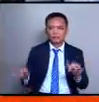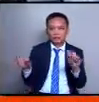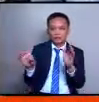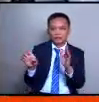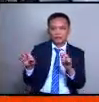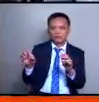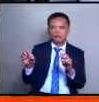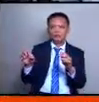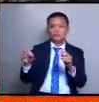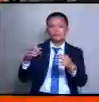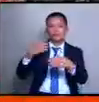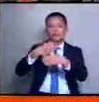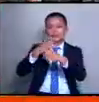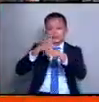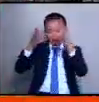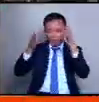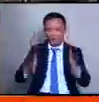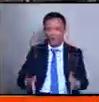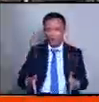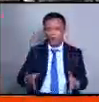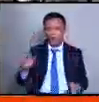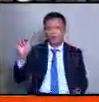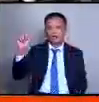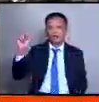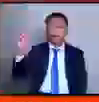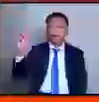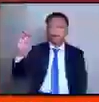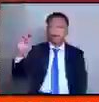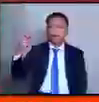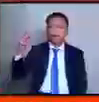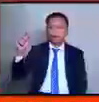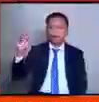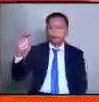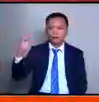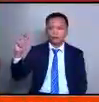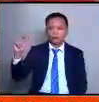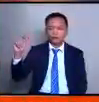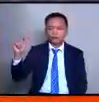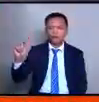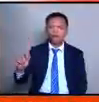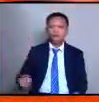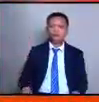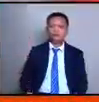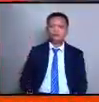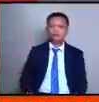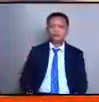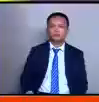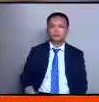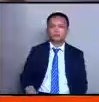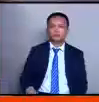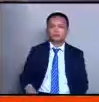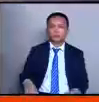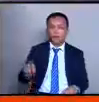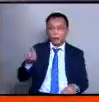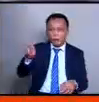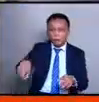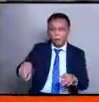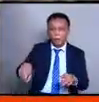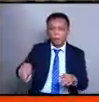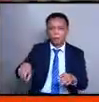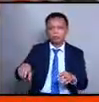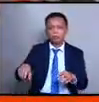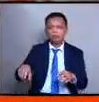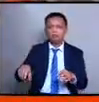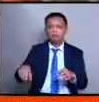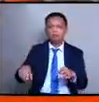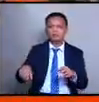structural engineers, architect, mechanical, electrical, plumbing, and fire protection engineers. Dapat nagkukonsulta.